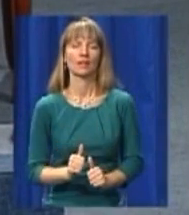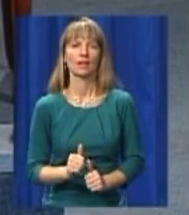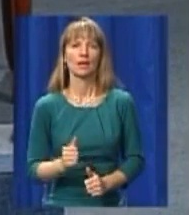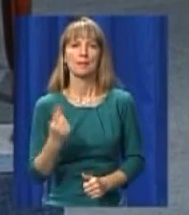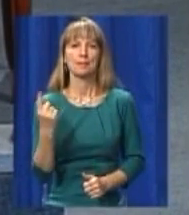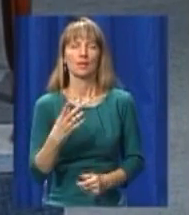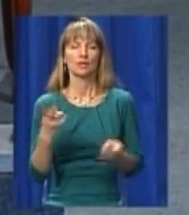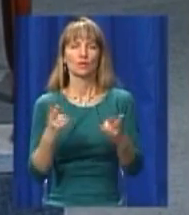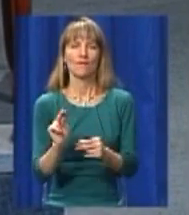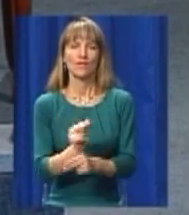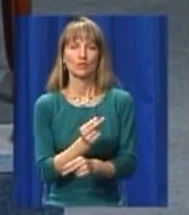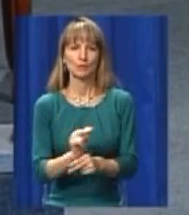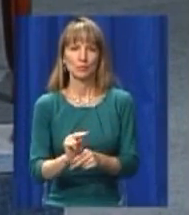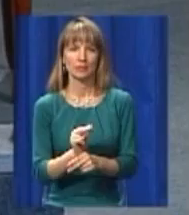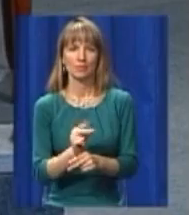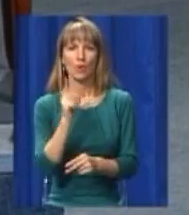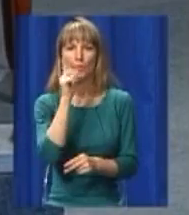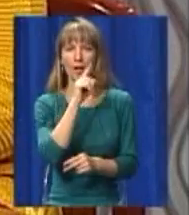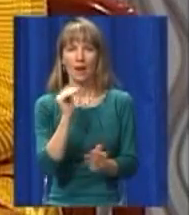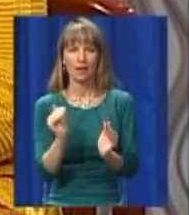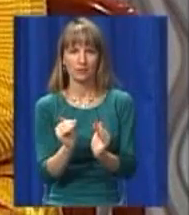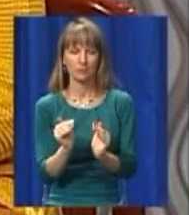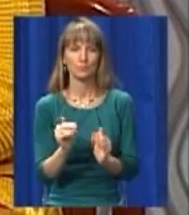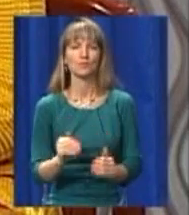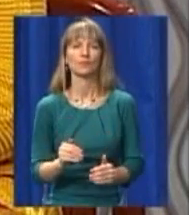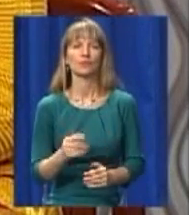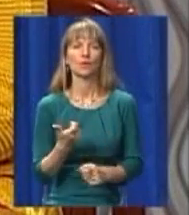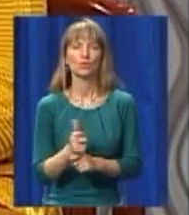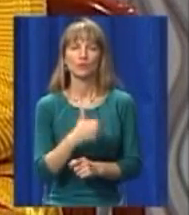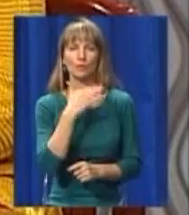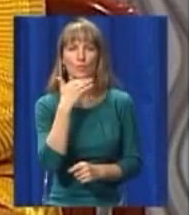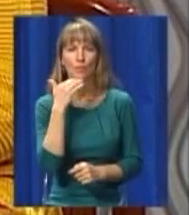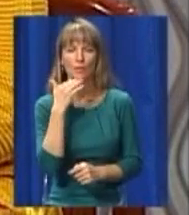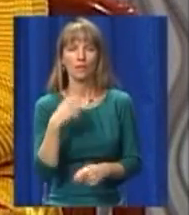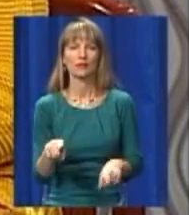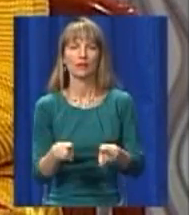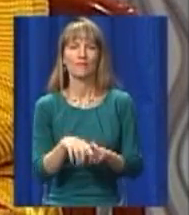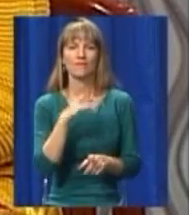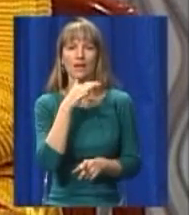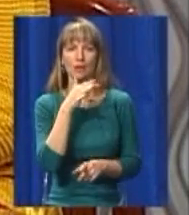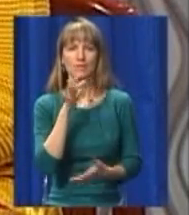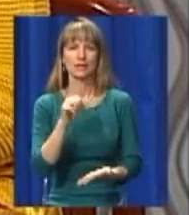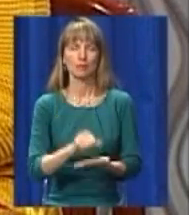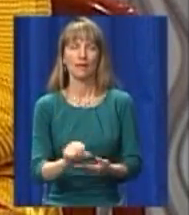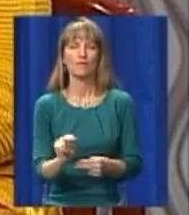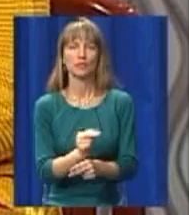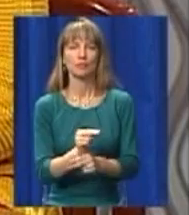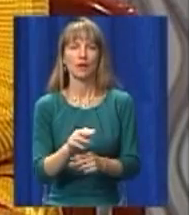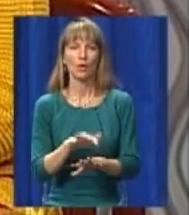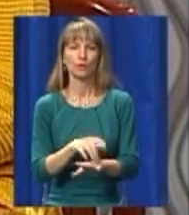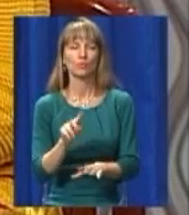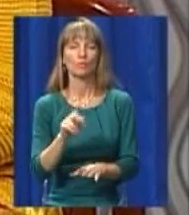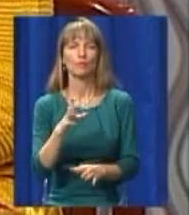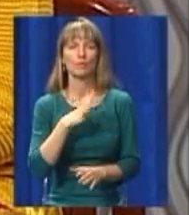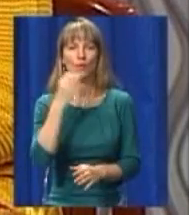Ну, по-перше, треба виховувати, так, котик чи змалечко. А дуже таки багато такого часу займається виховання котика, щоб він був